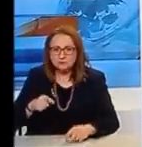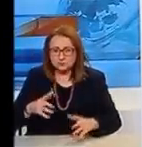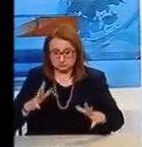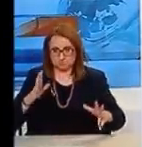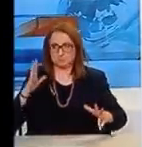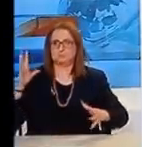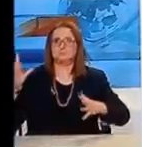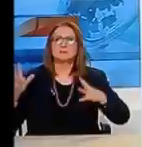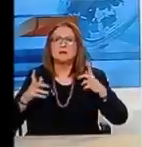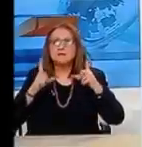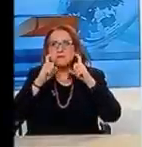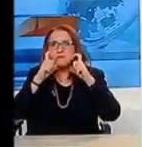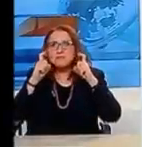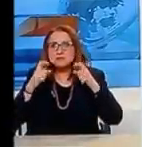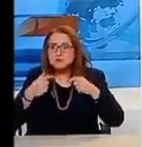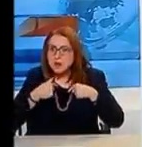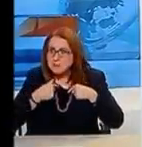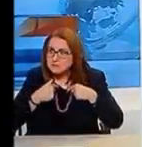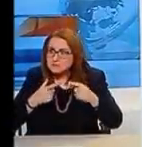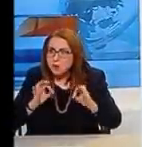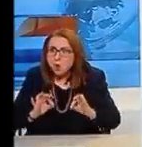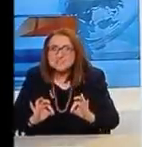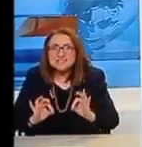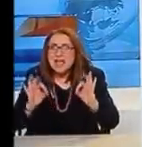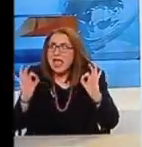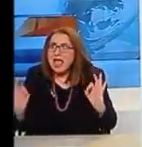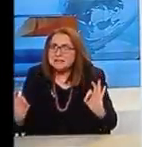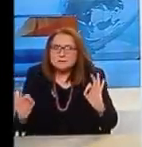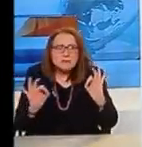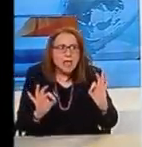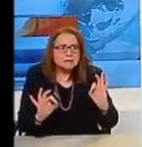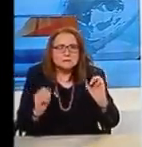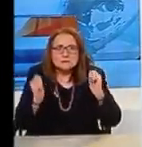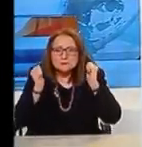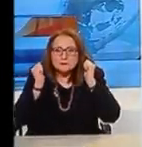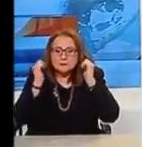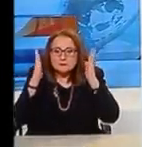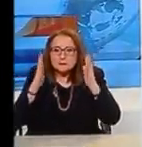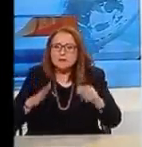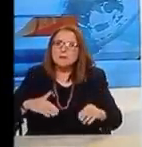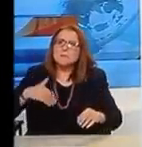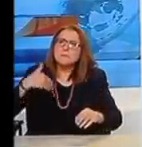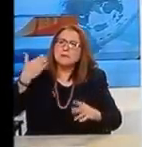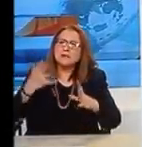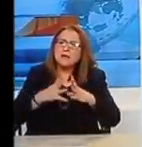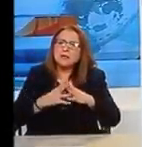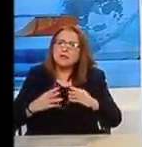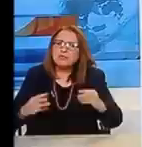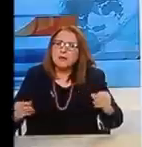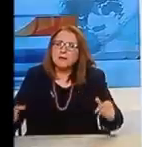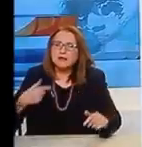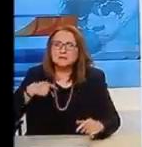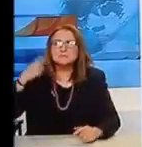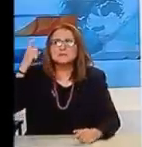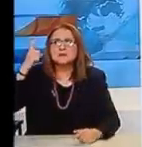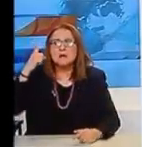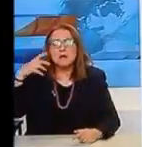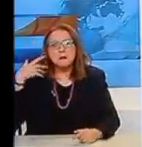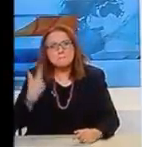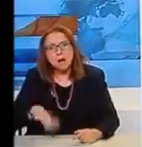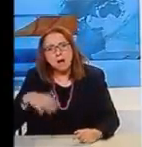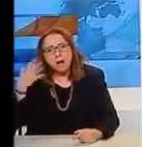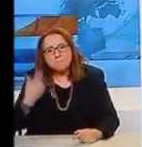περάσουν, ευχόμαστε και προσευχόμαστε ποτέ να μην είχαν συμβεί. Και ποτέ να μην τις συναντήσουμε ξανά, ποτέ να μην